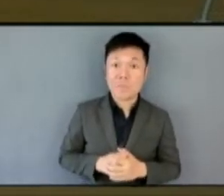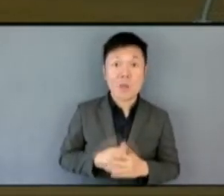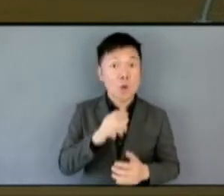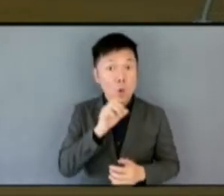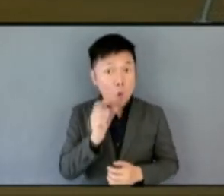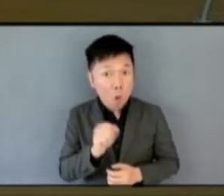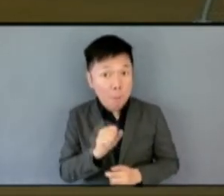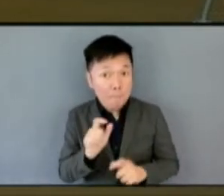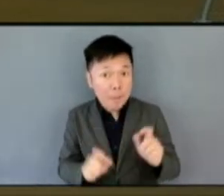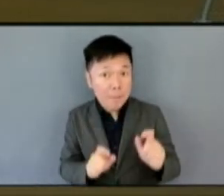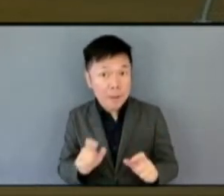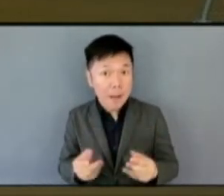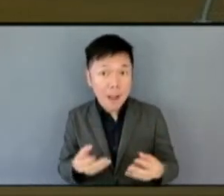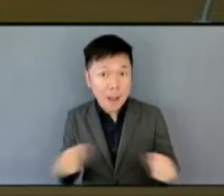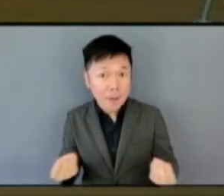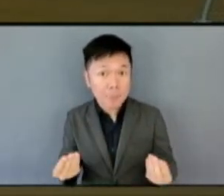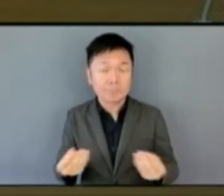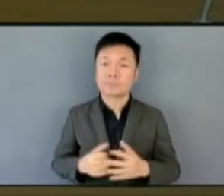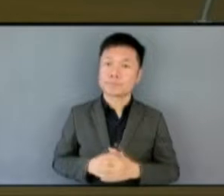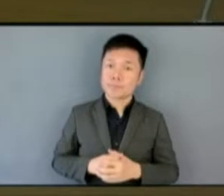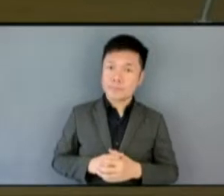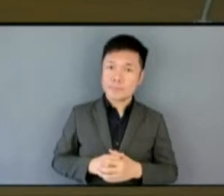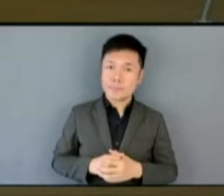система долговременного ухода.